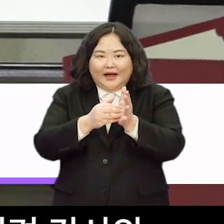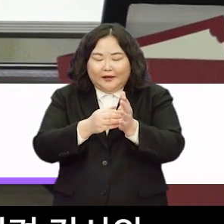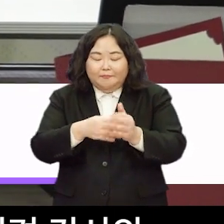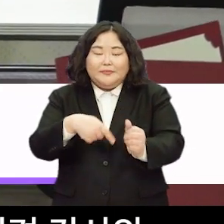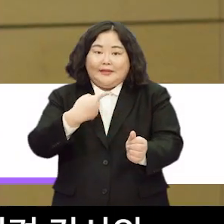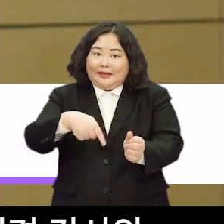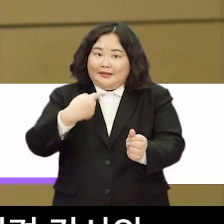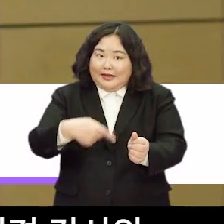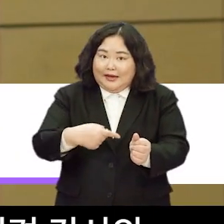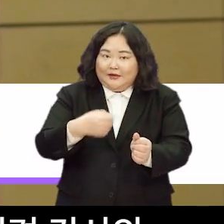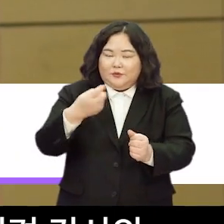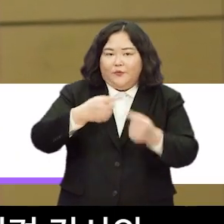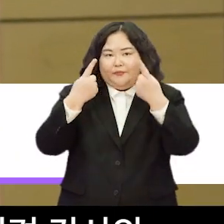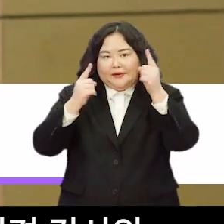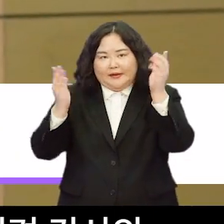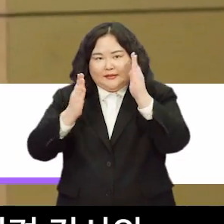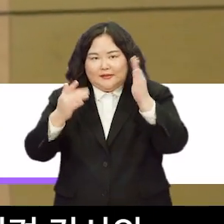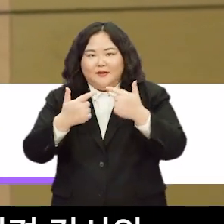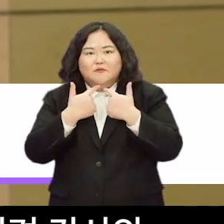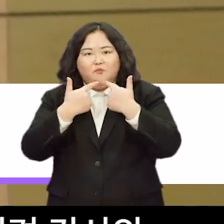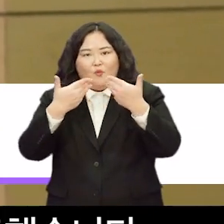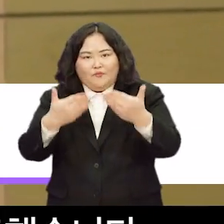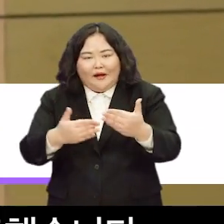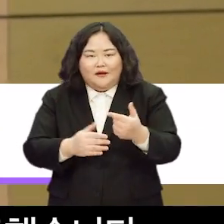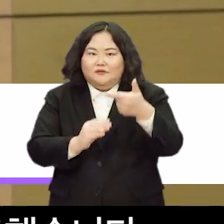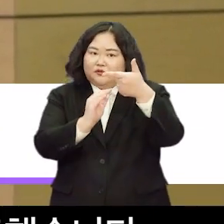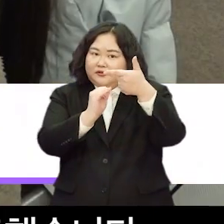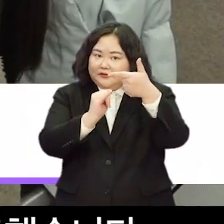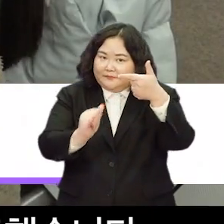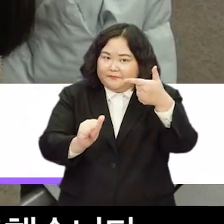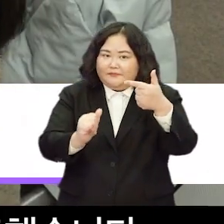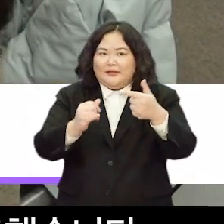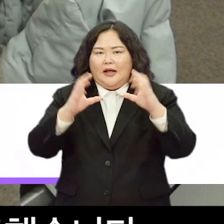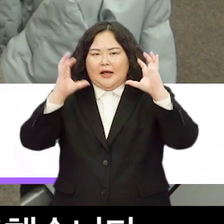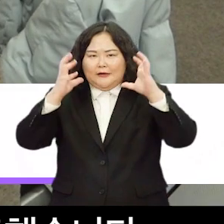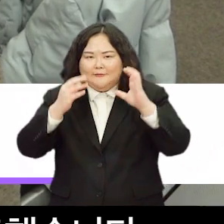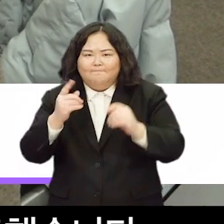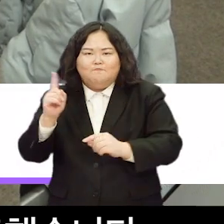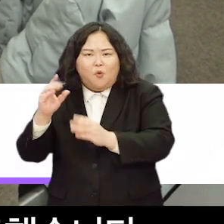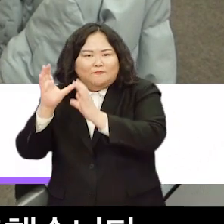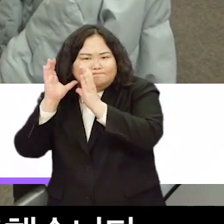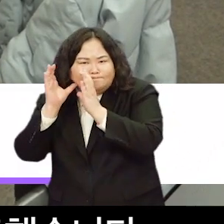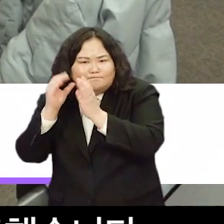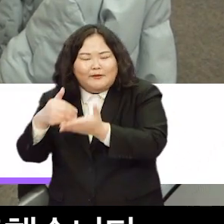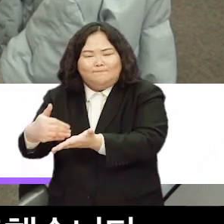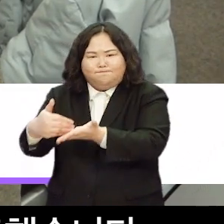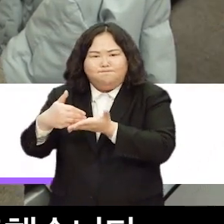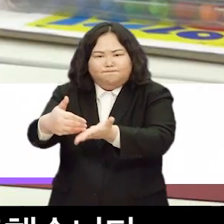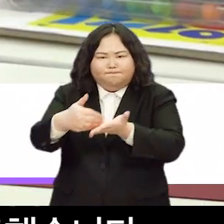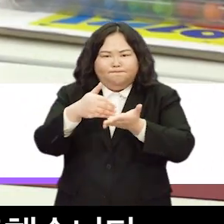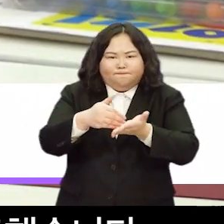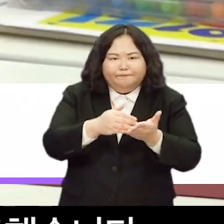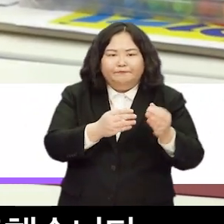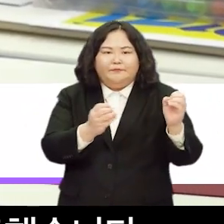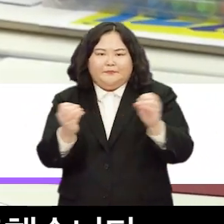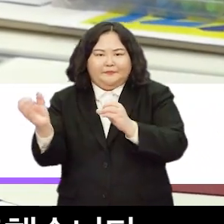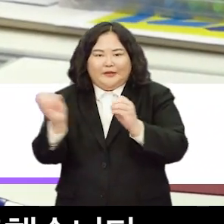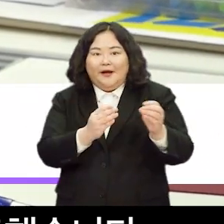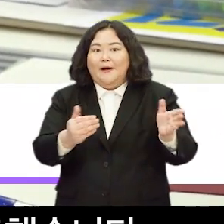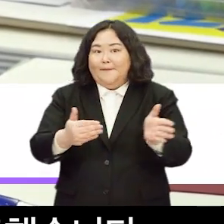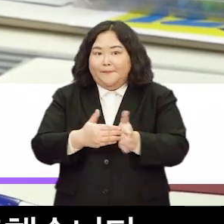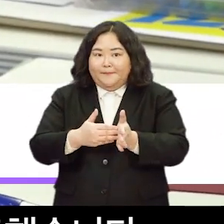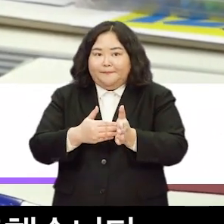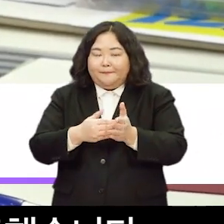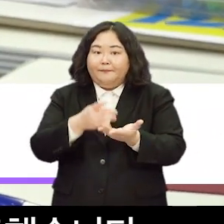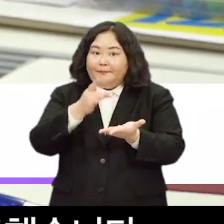가운데 퍼실리테이터 김원경 강사와 대학생 자원봉사자 6명이 아이들이 충분히 의견을 낼 수 있도록